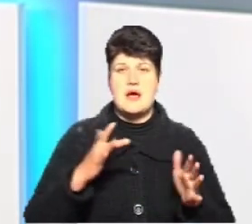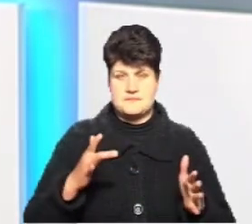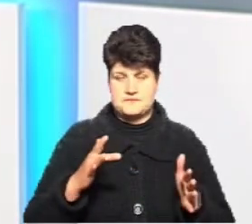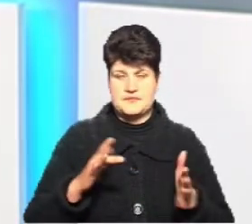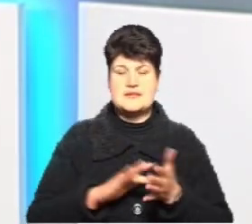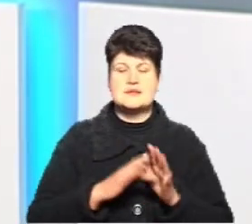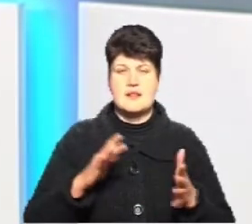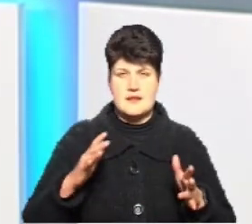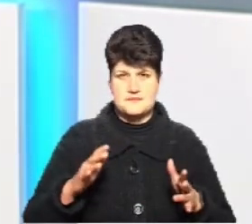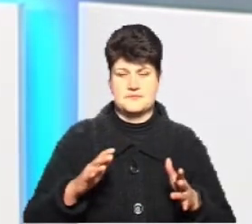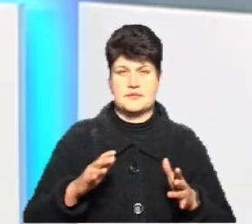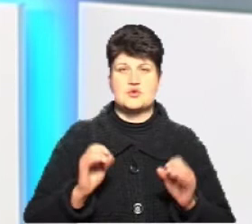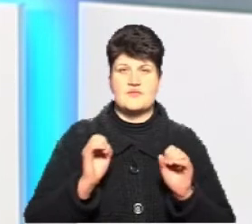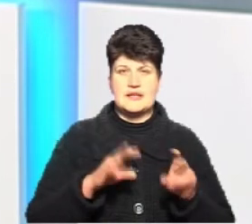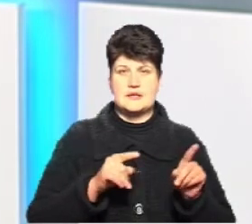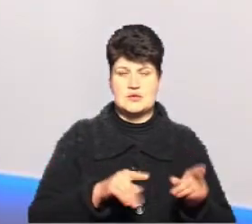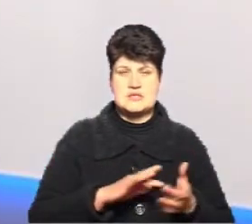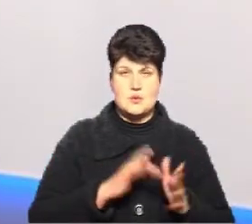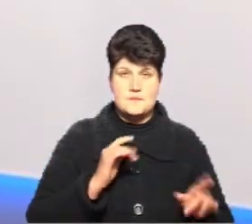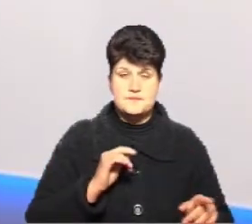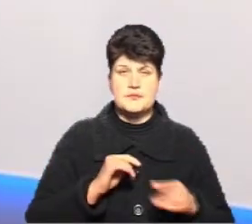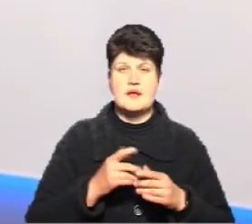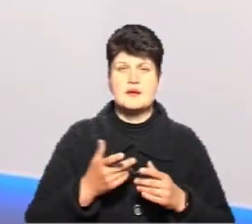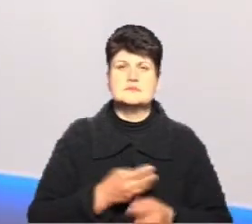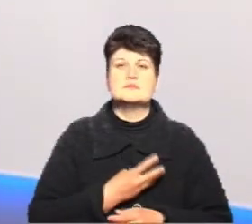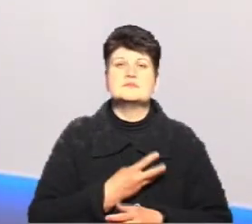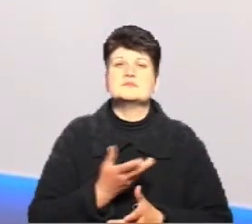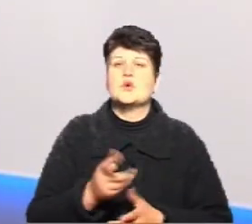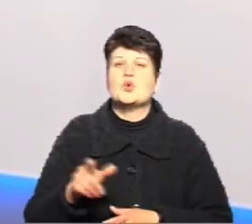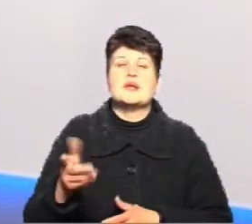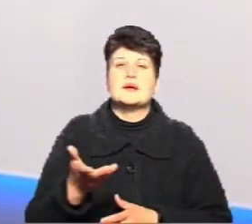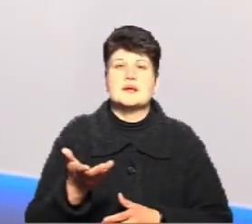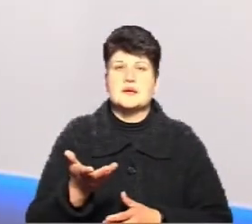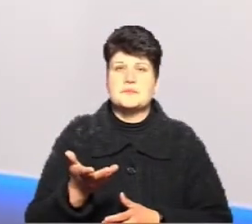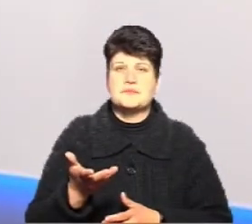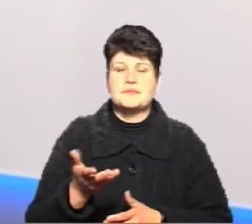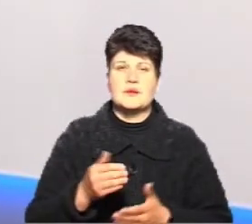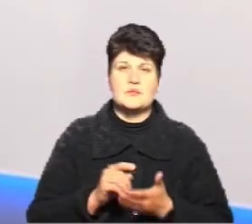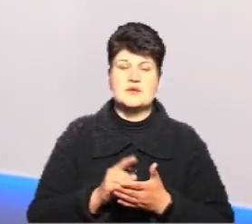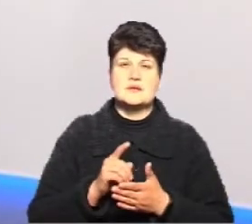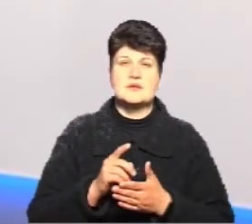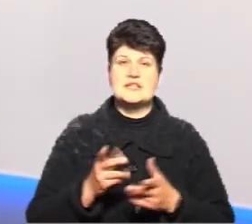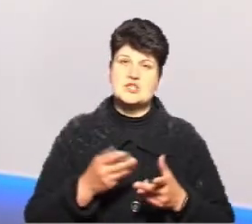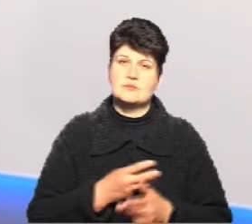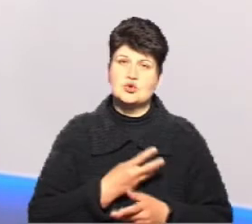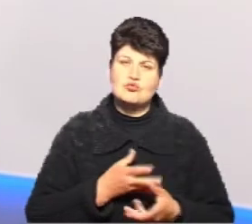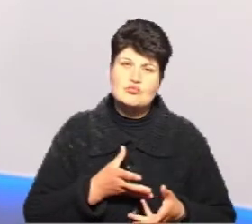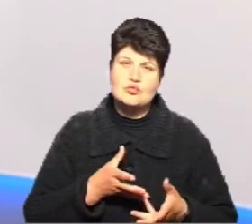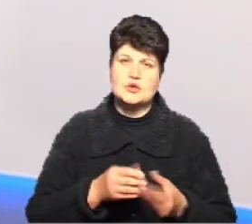викидати. Якась мотивація для людей взагалі? Оце буде останнє запитання, мушимо завершувати. Чи мотивуєте якось людей сортувати взагалі